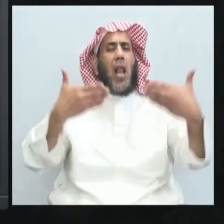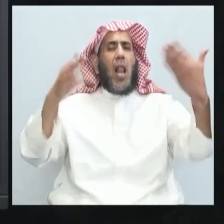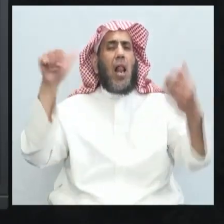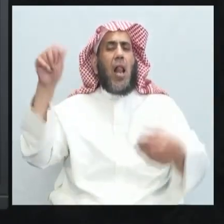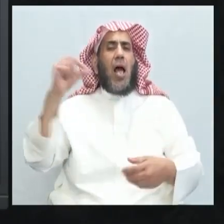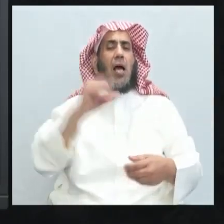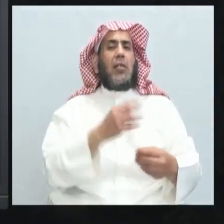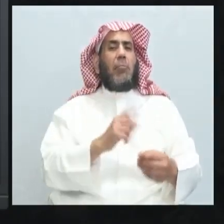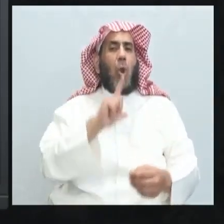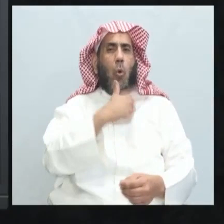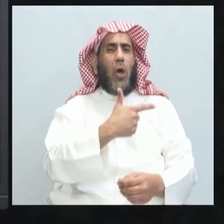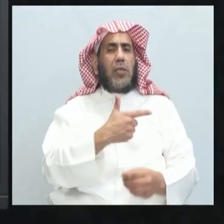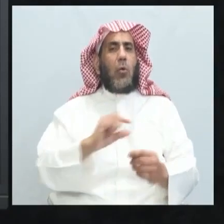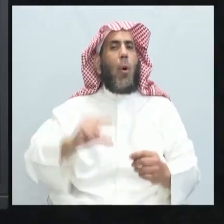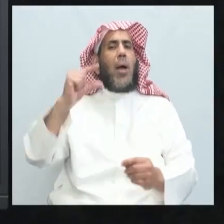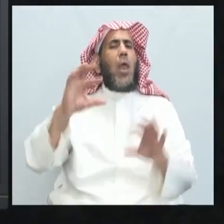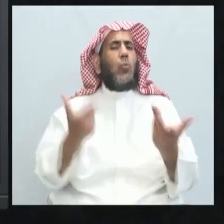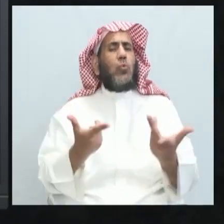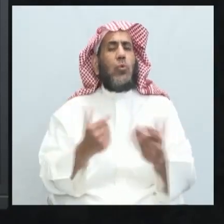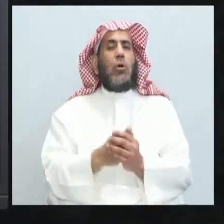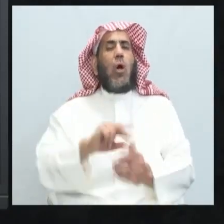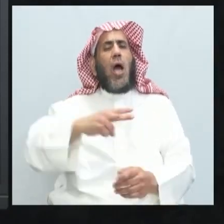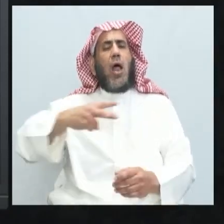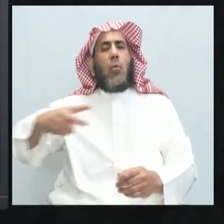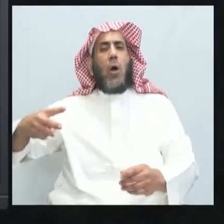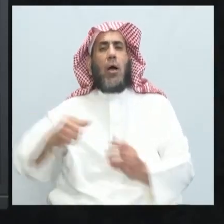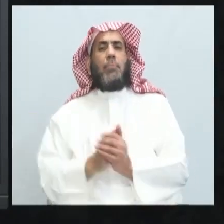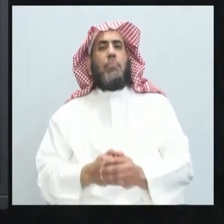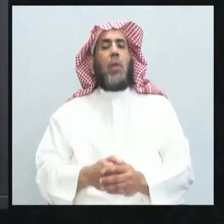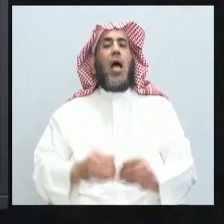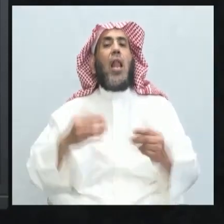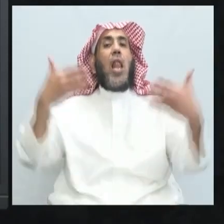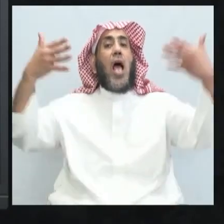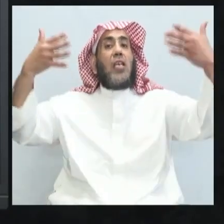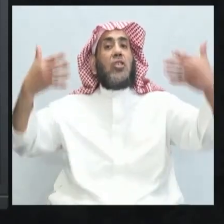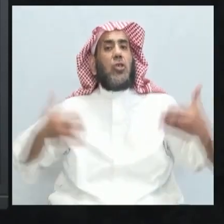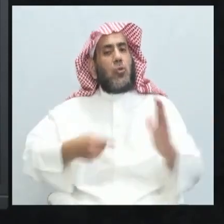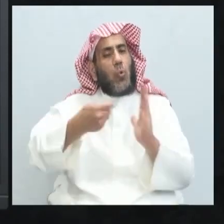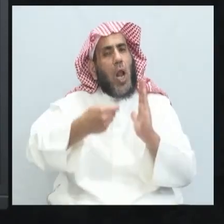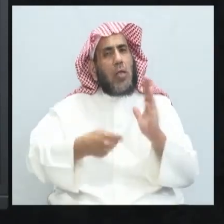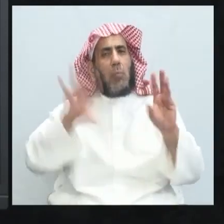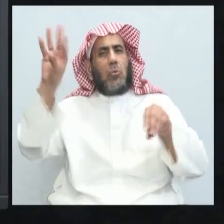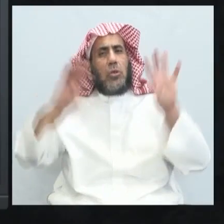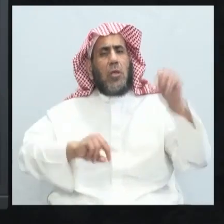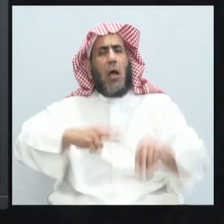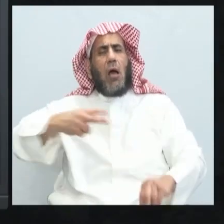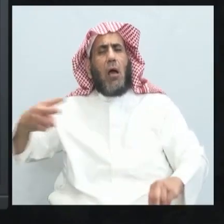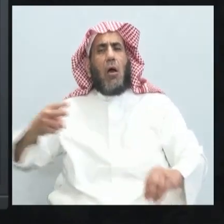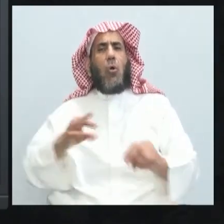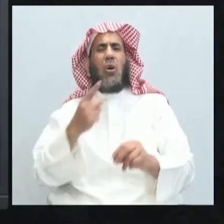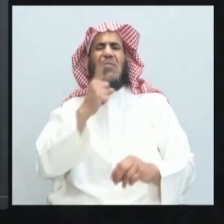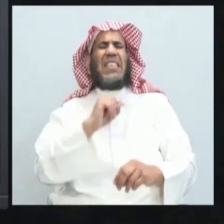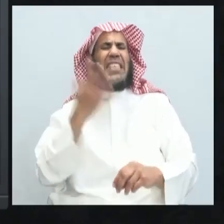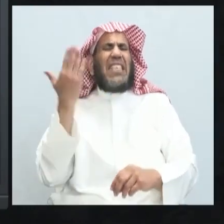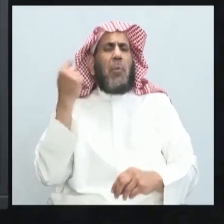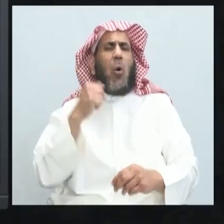واصطلاحا وعرفنا ايضا انواع الادب ثم ايضا تحدثنا عن الحقب في بترتيبها كيف رتبت